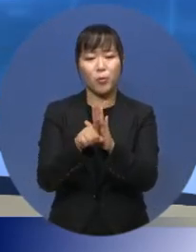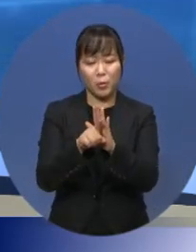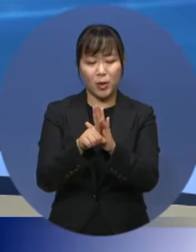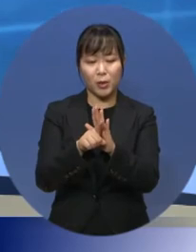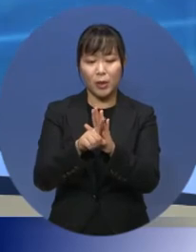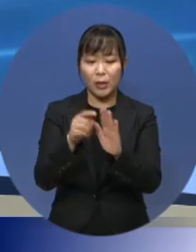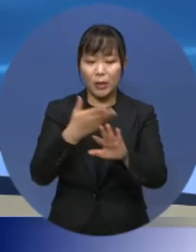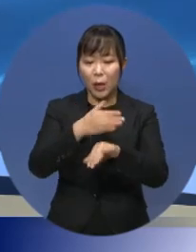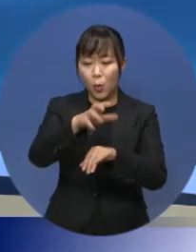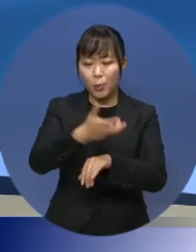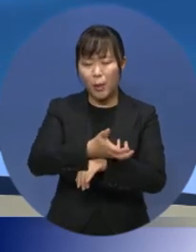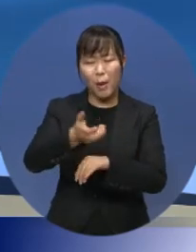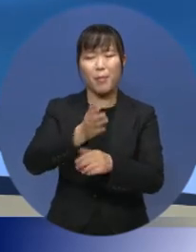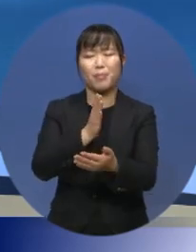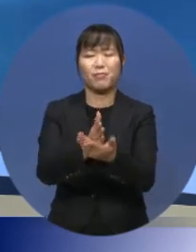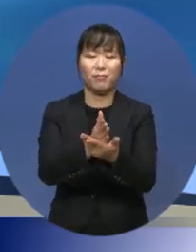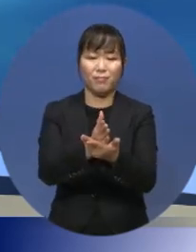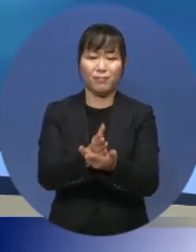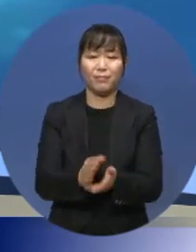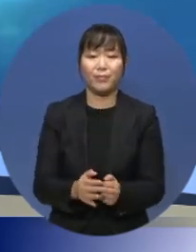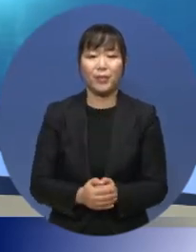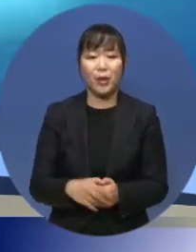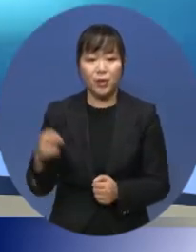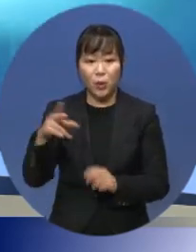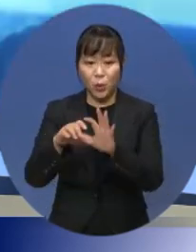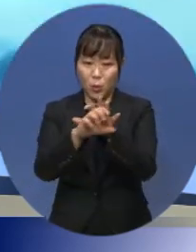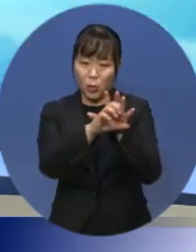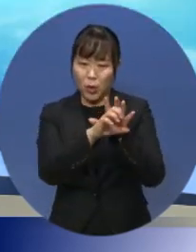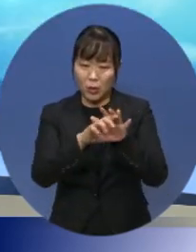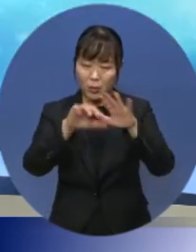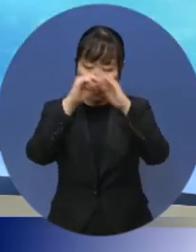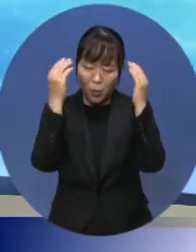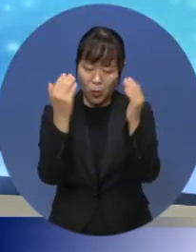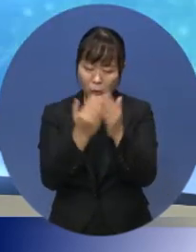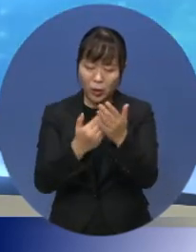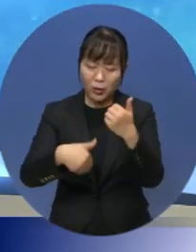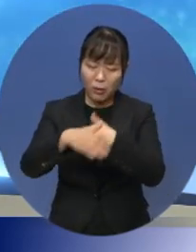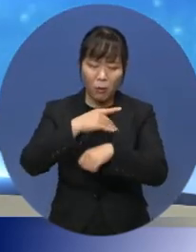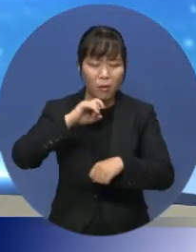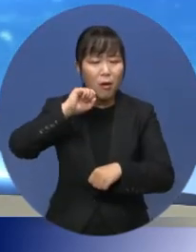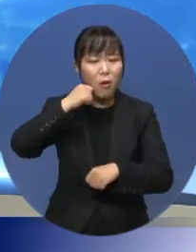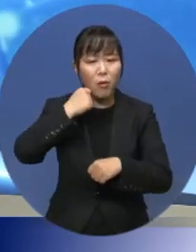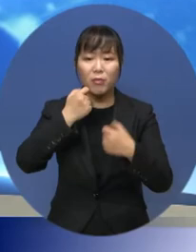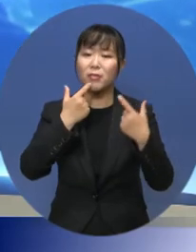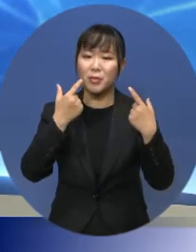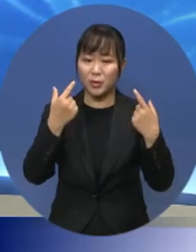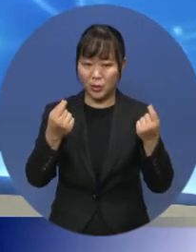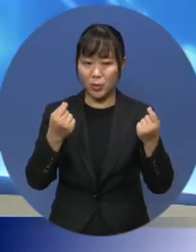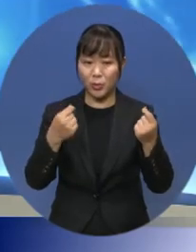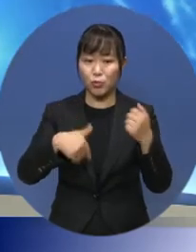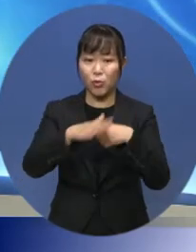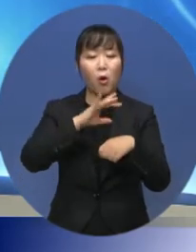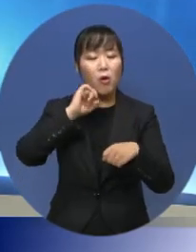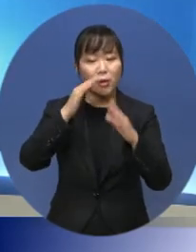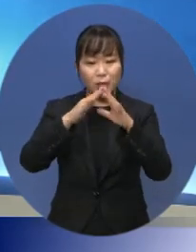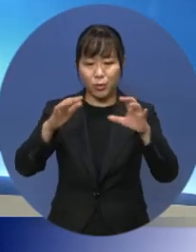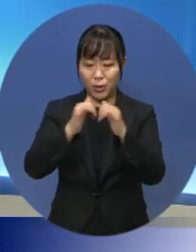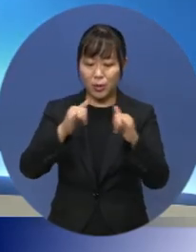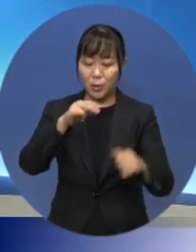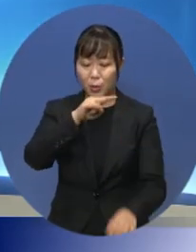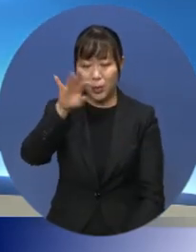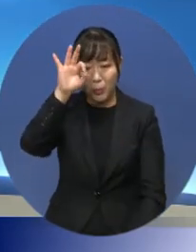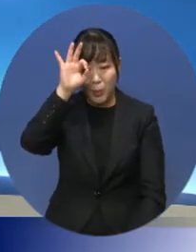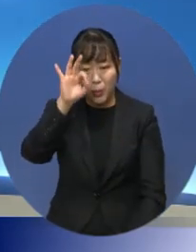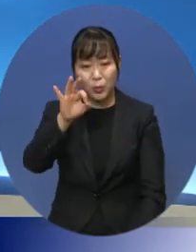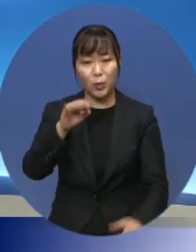이동을 자제해야겠습니다. 뿐만 아니라 코로나19로 모두 다 힘든 상황인 만큼 주위의 어려운 이웃들을